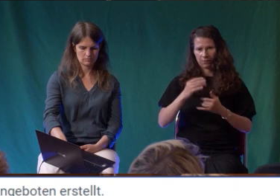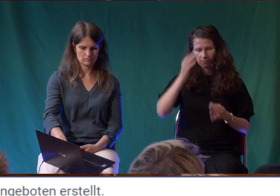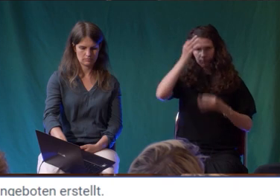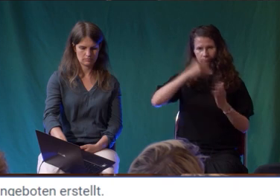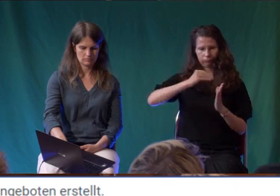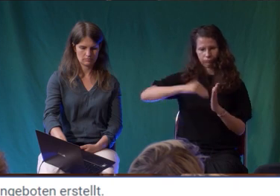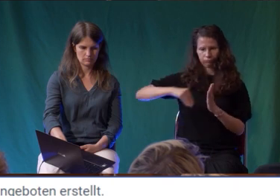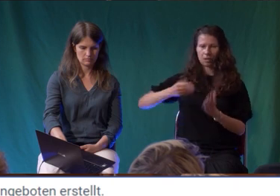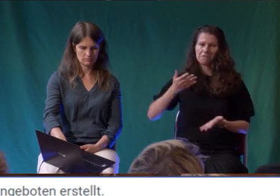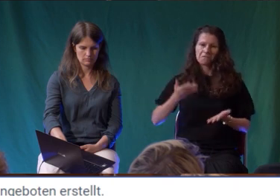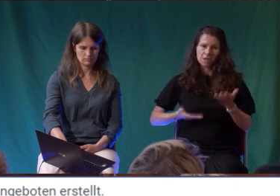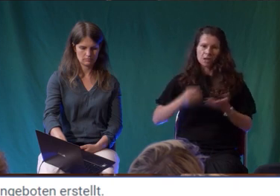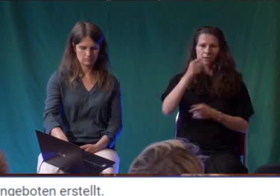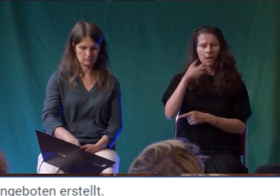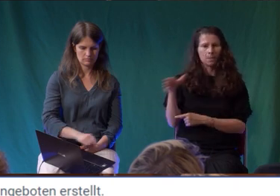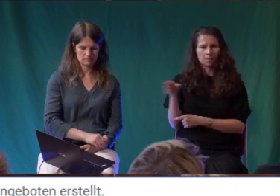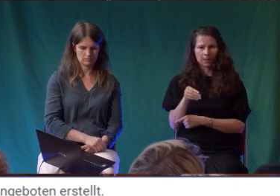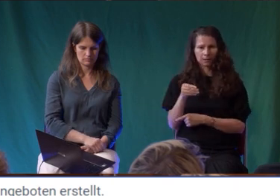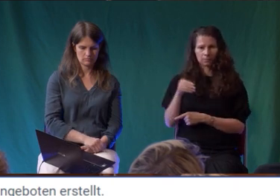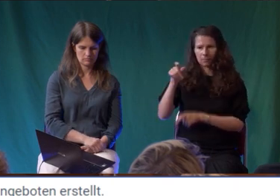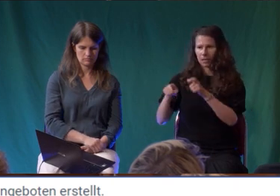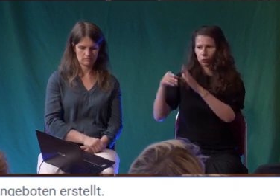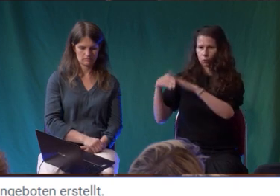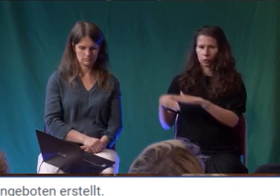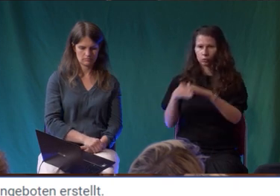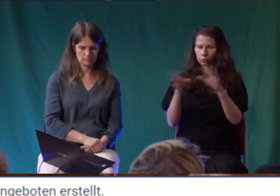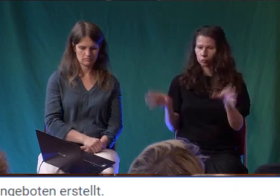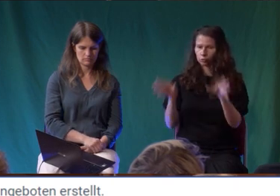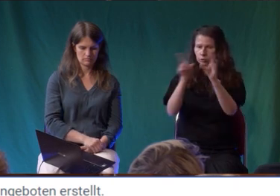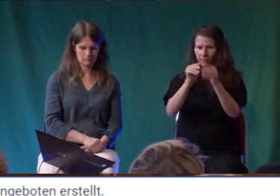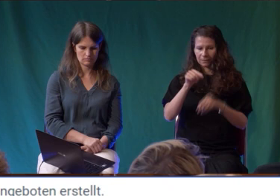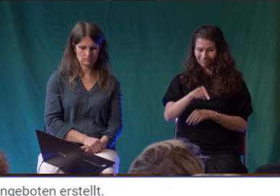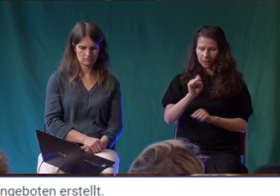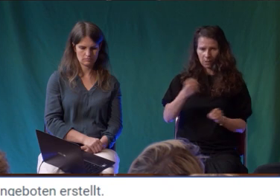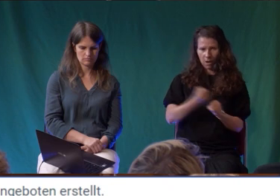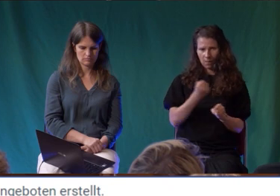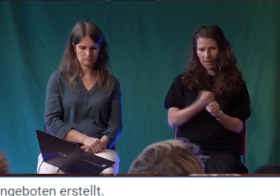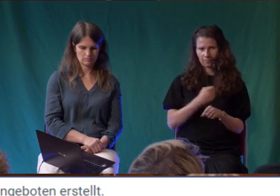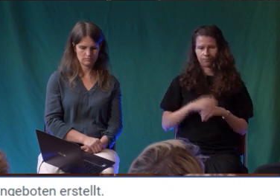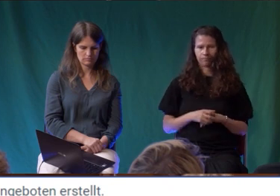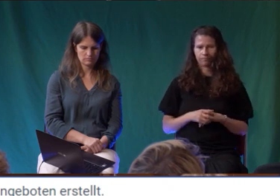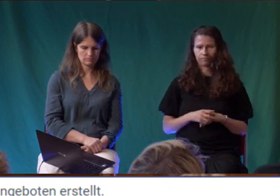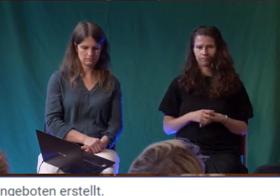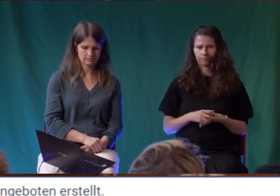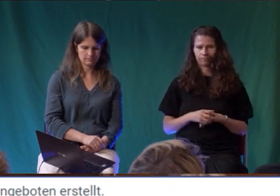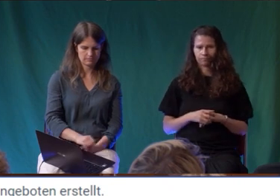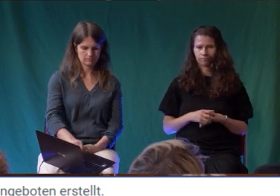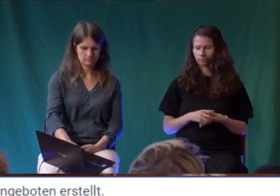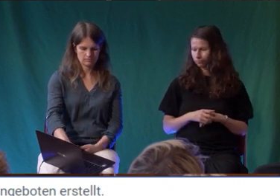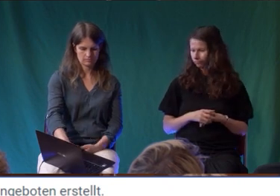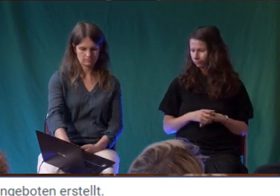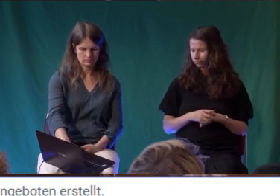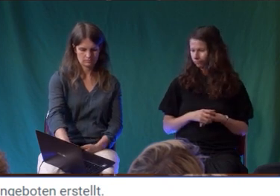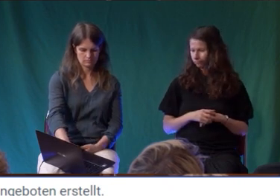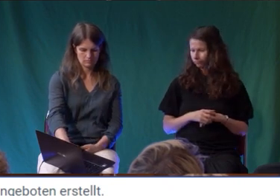eventuell gemeinsam mit Unterstützungspersonen bearbeiten können ja und